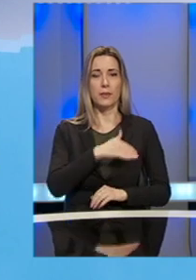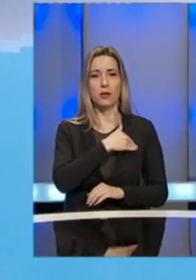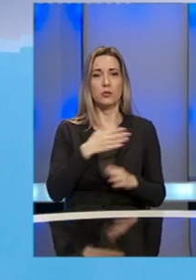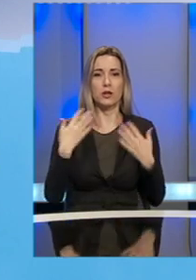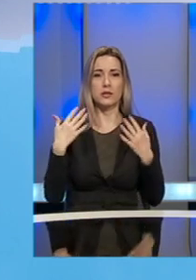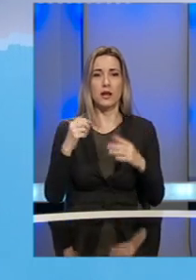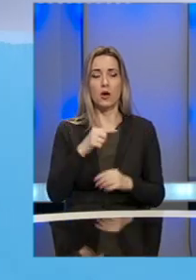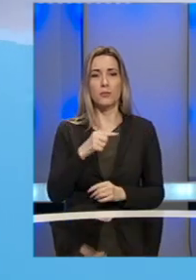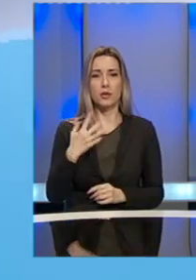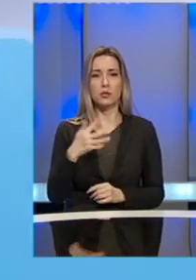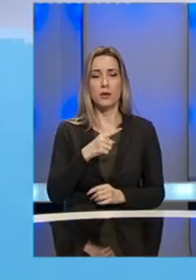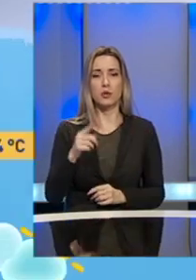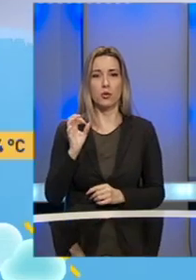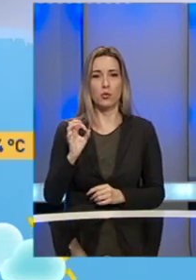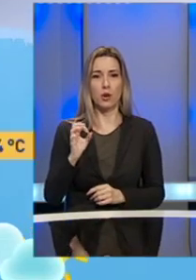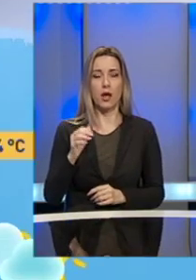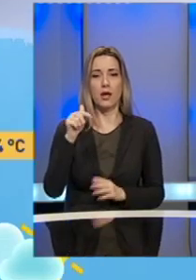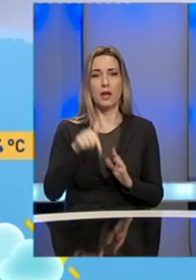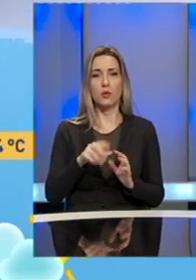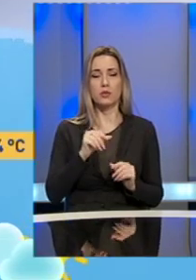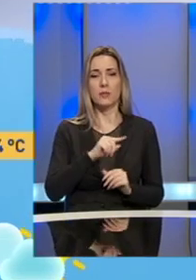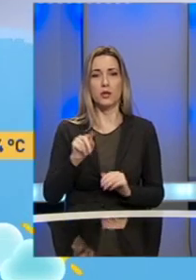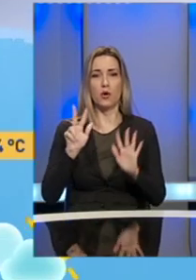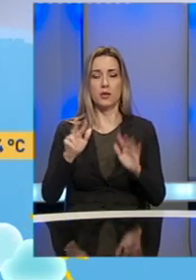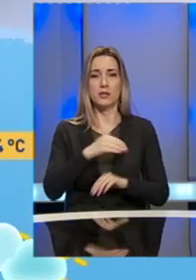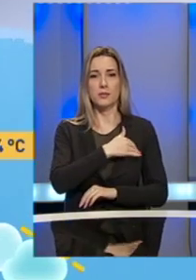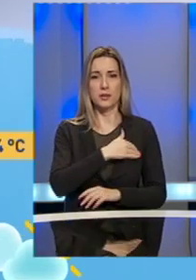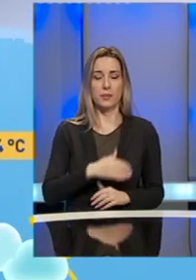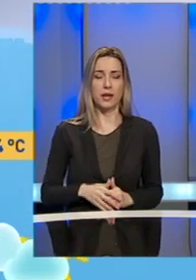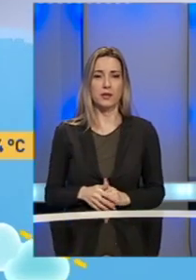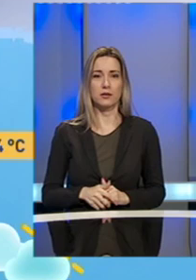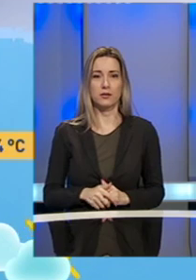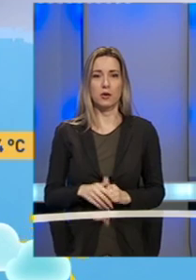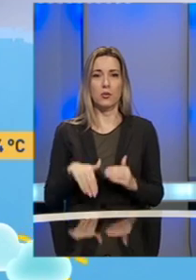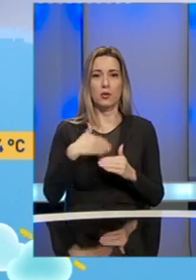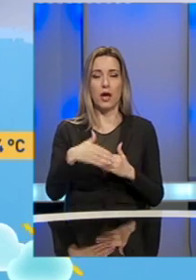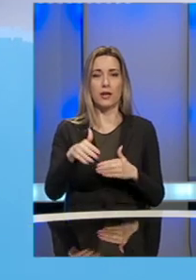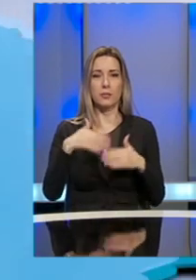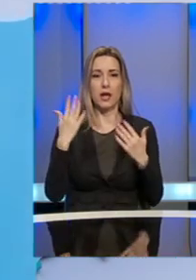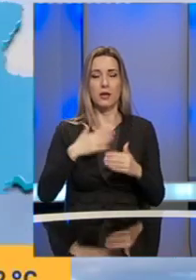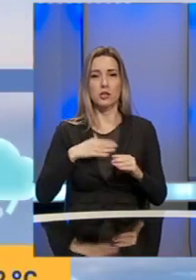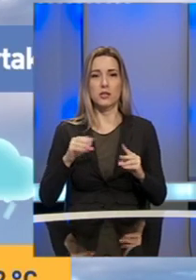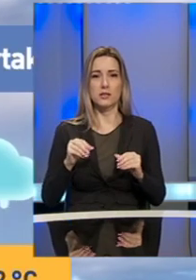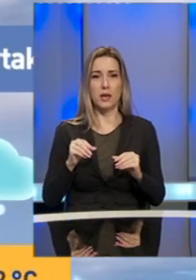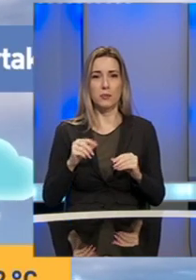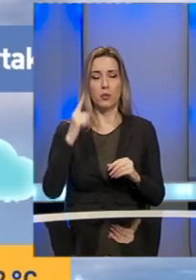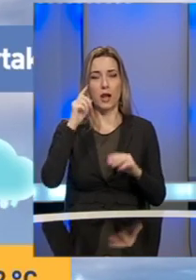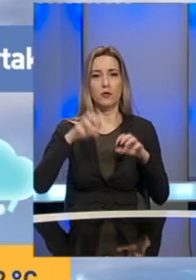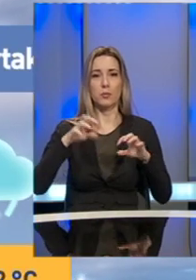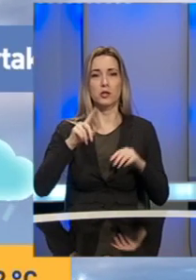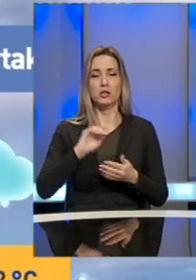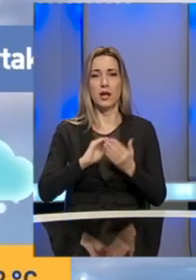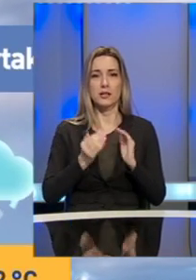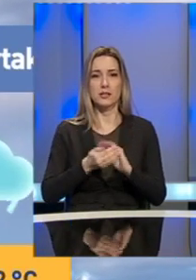Temperatura zraka od -5 do -0, na jugu zemlje do 8 stepeni. U narednim danima u našoj zemlji uglavnom kiša i